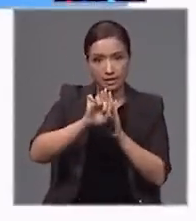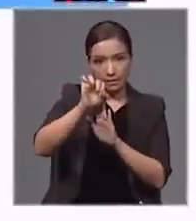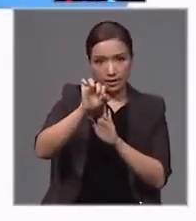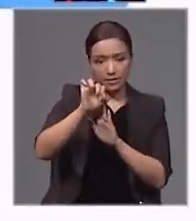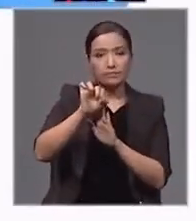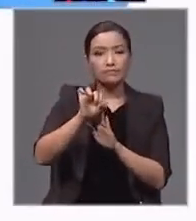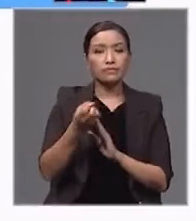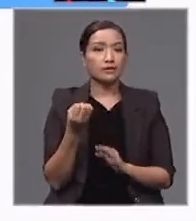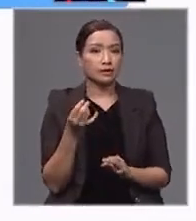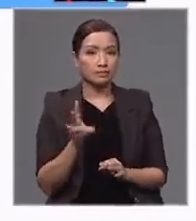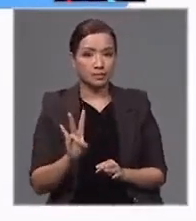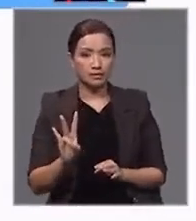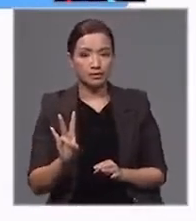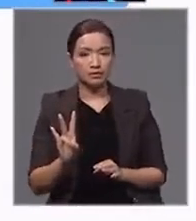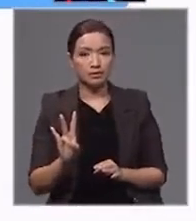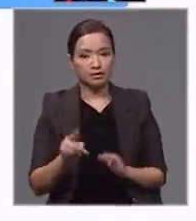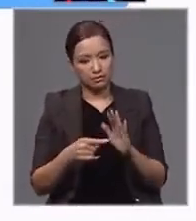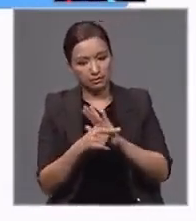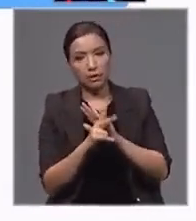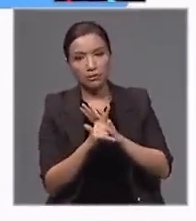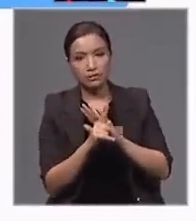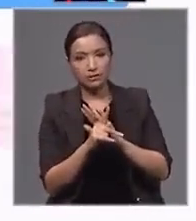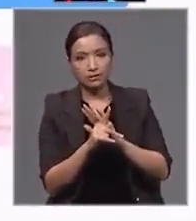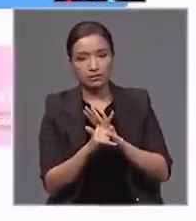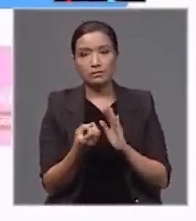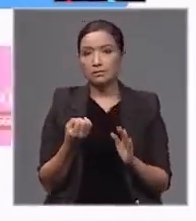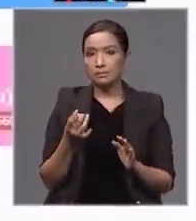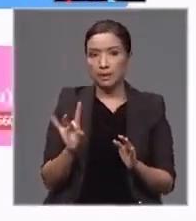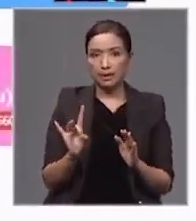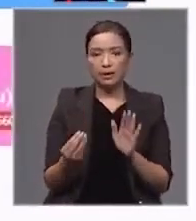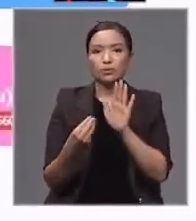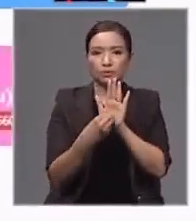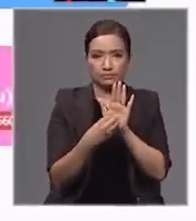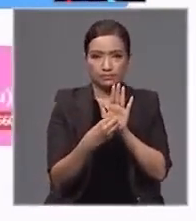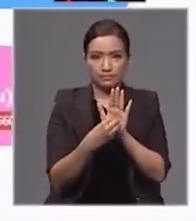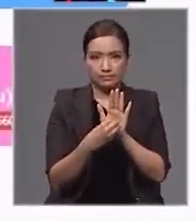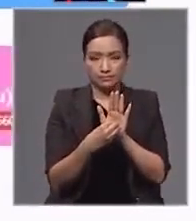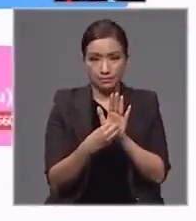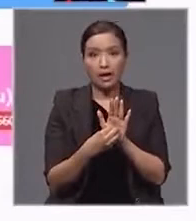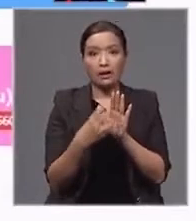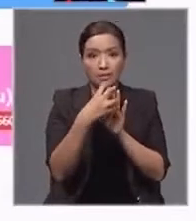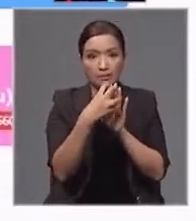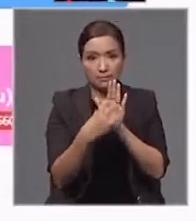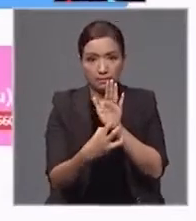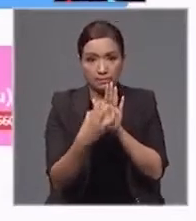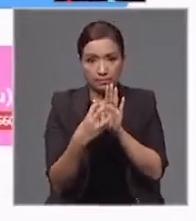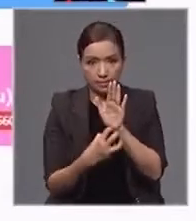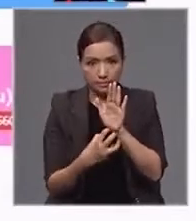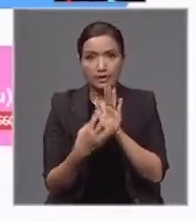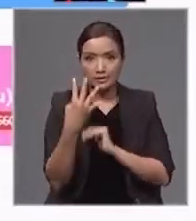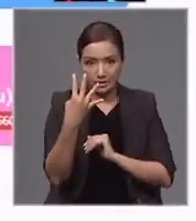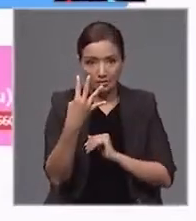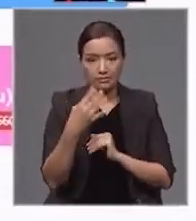ที่17ก็ไปที่ขอนแก่น ครับ แล้ววันที่18มาที่กรุงเทพมี4ภาคขณะนี้เนี่ยเราเปิดเรียกว่